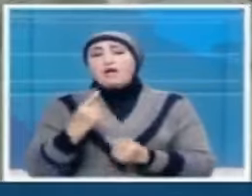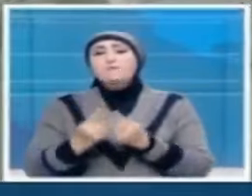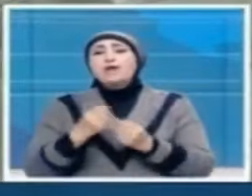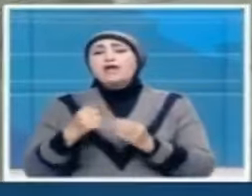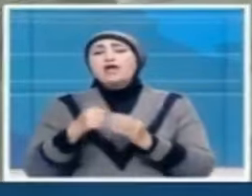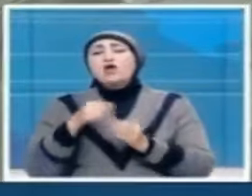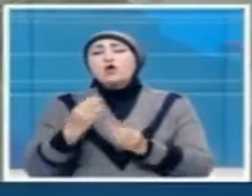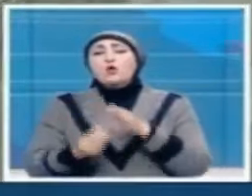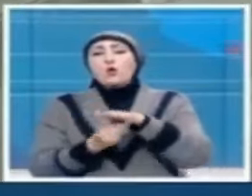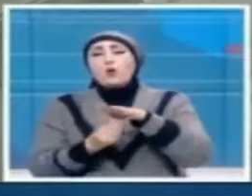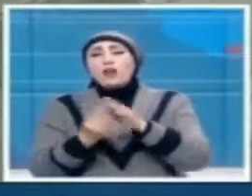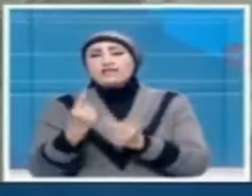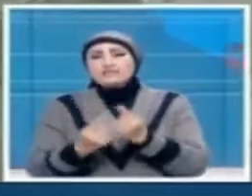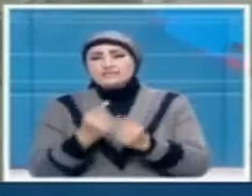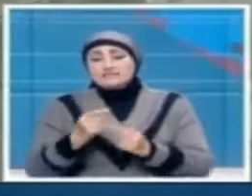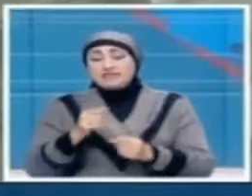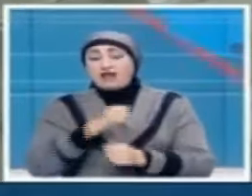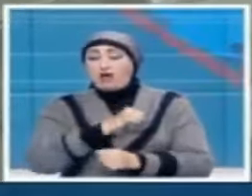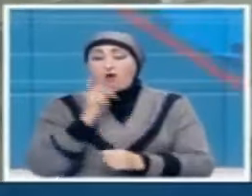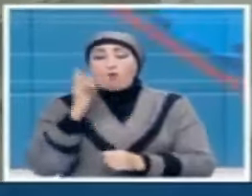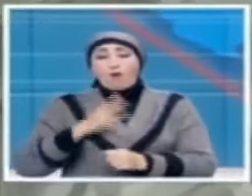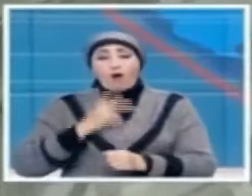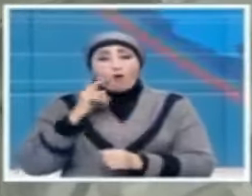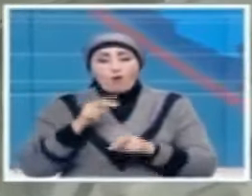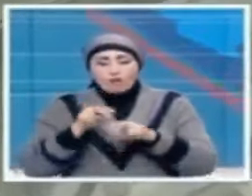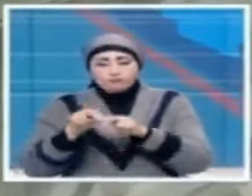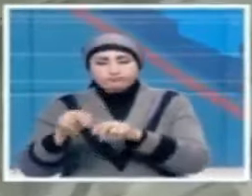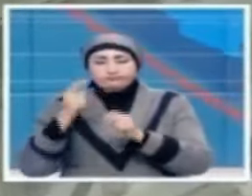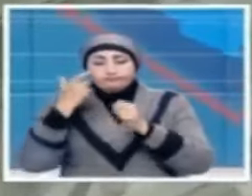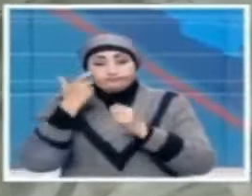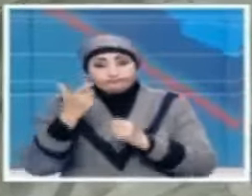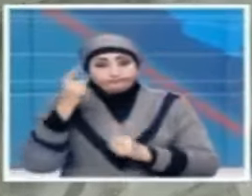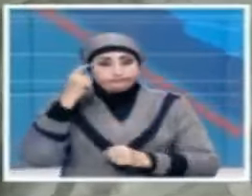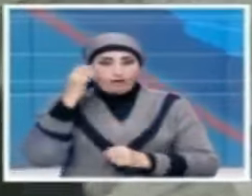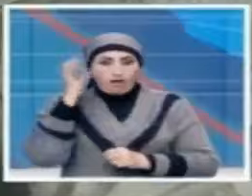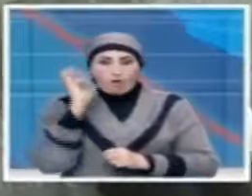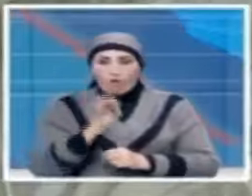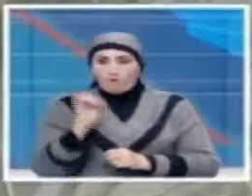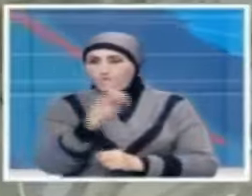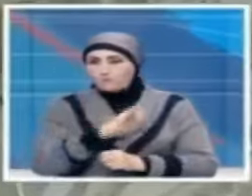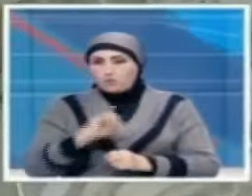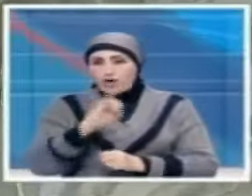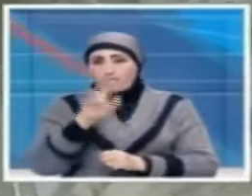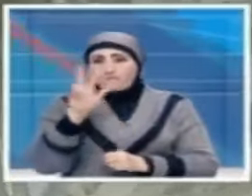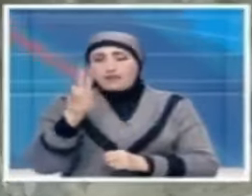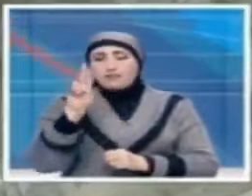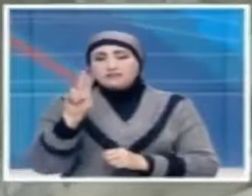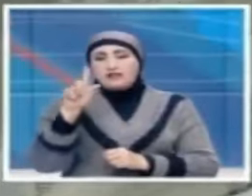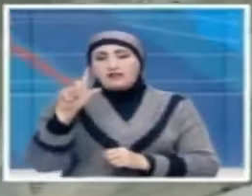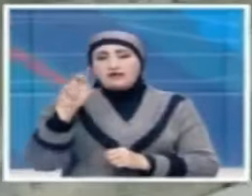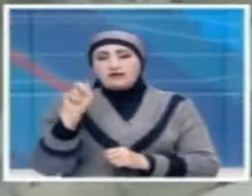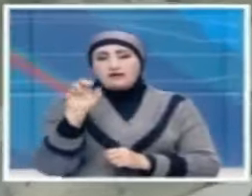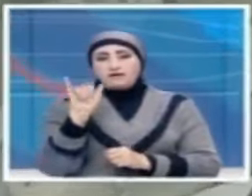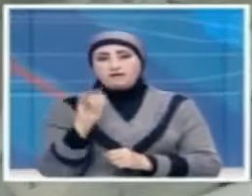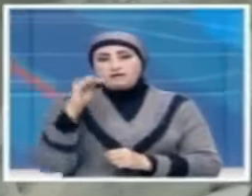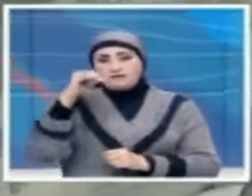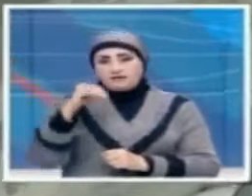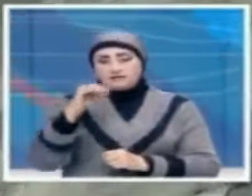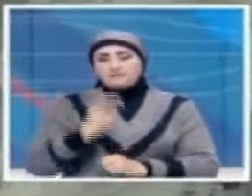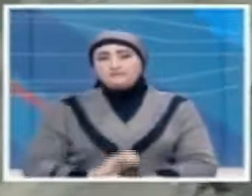للخريجين والمهتمين بهذا المجال بهدف نشر الوعي الخاص بأهمية التلقيح الصناعي.